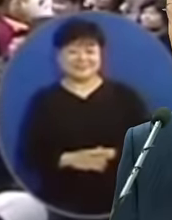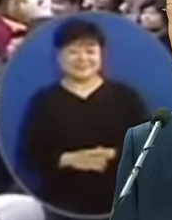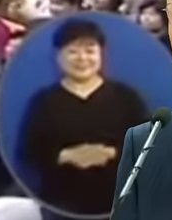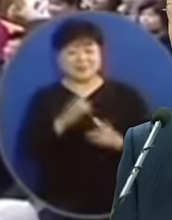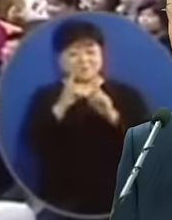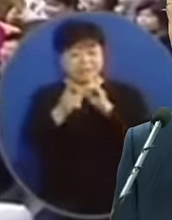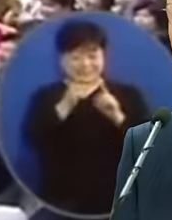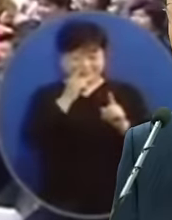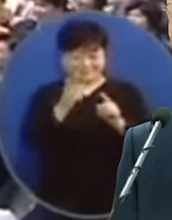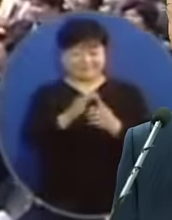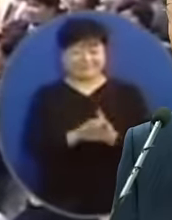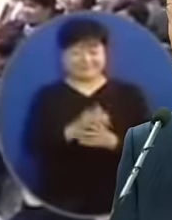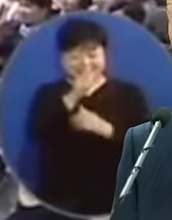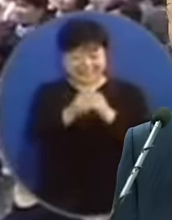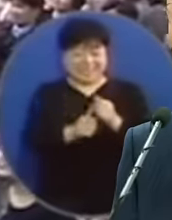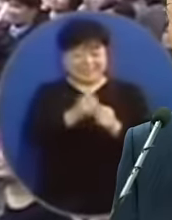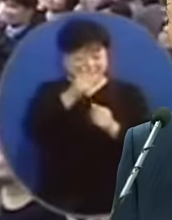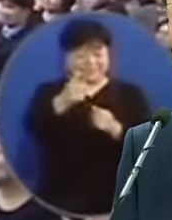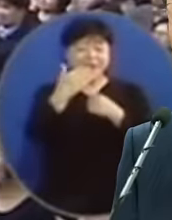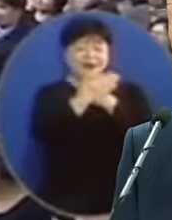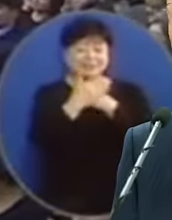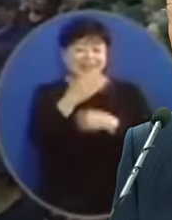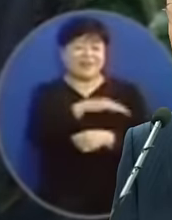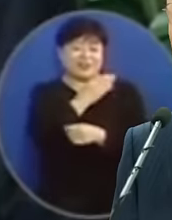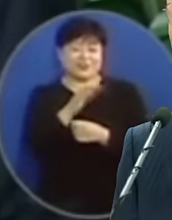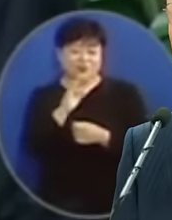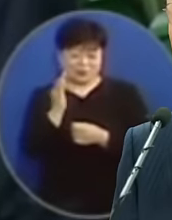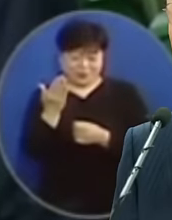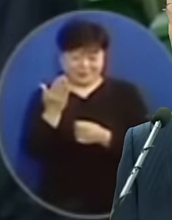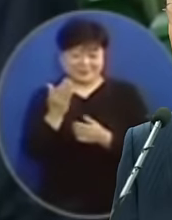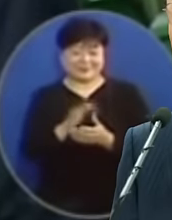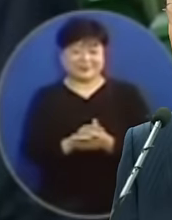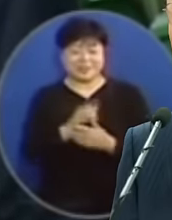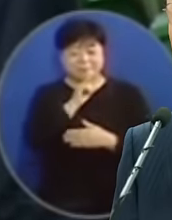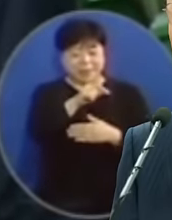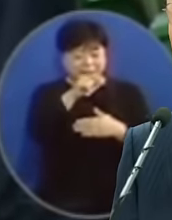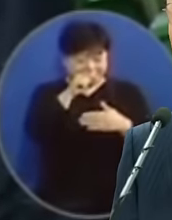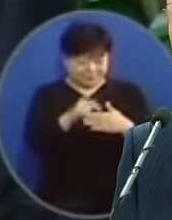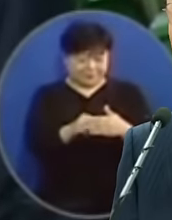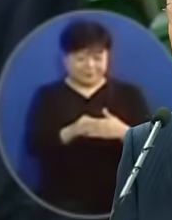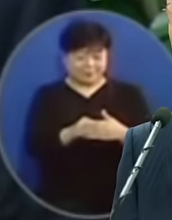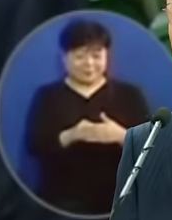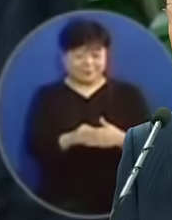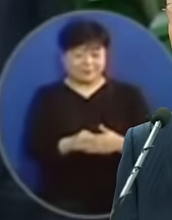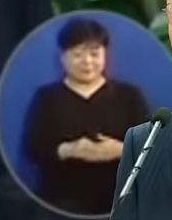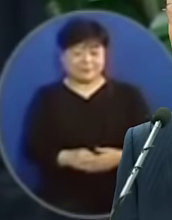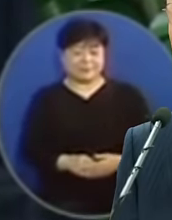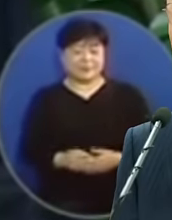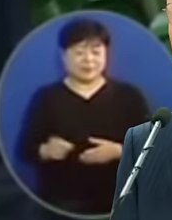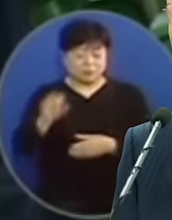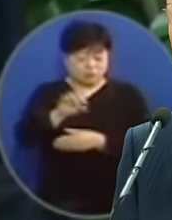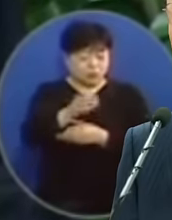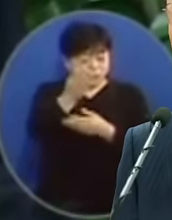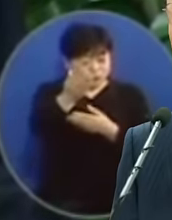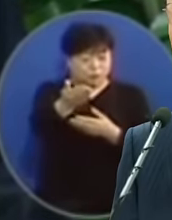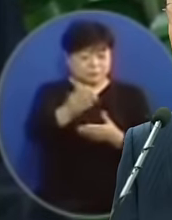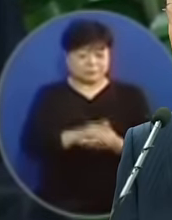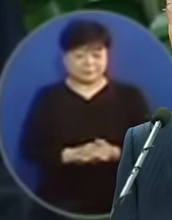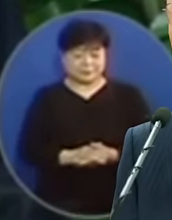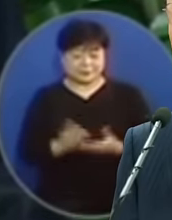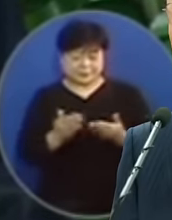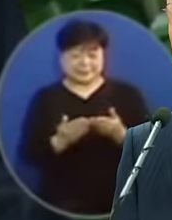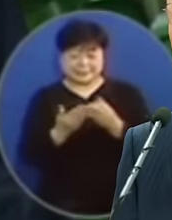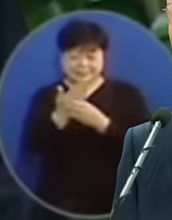이 말씀이 하나님의 은혜와 능력이 되어서 여러분 마음속에 퍼부어주는 것입니다. 어떤 일이